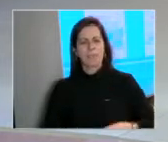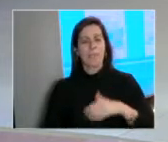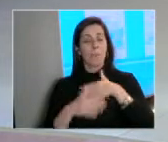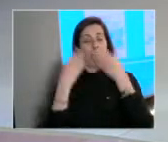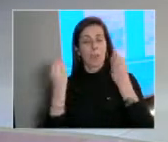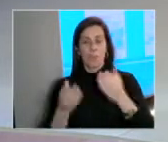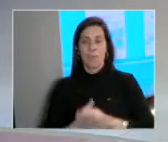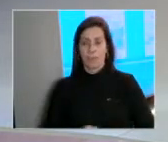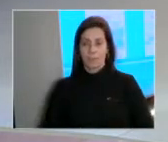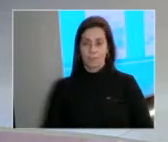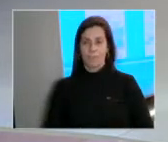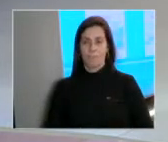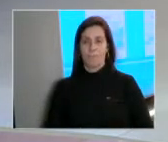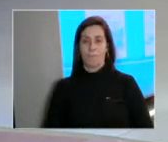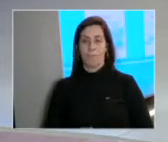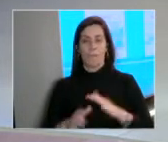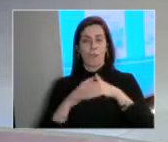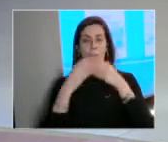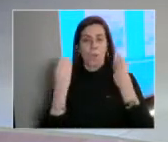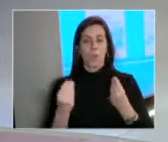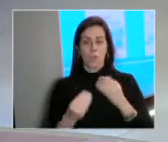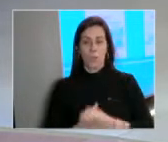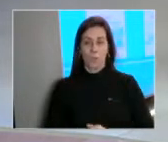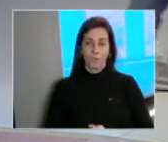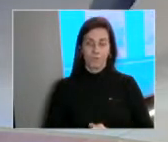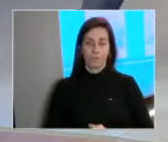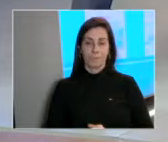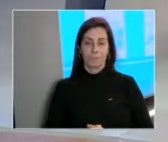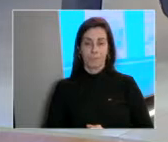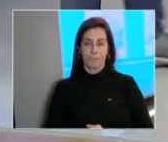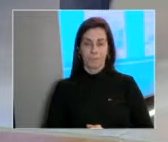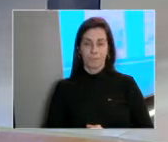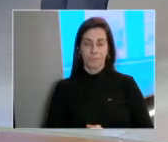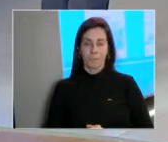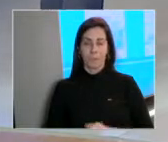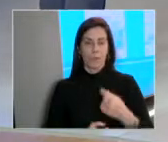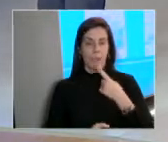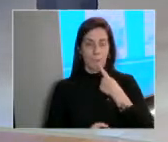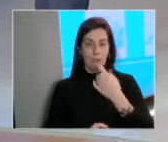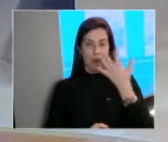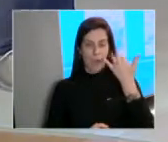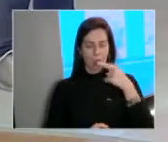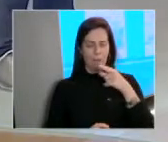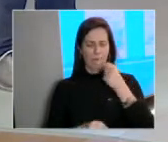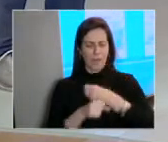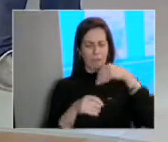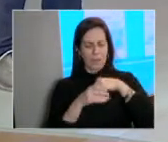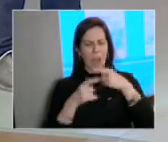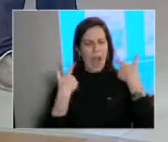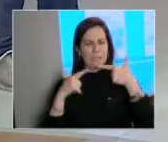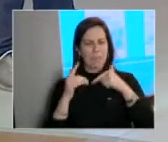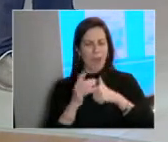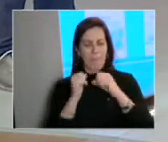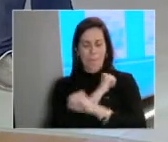אבישי. בוקר טוב. טוב, אז ציינתי שהיית נספח ההסברה והאקדמיה